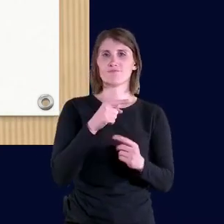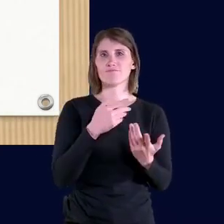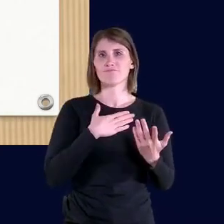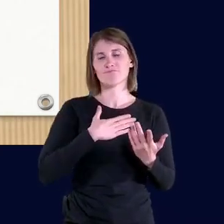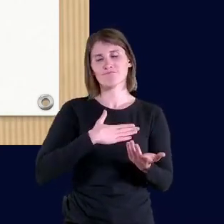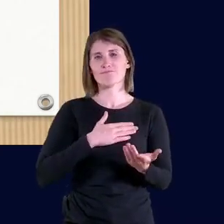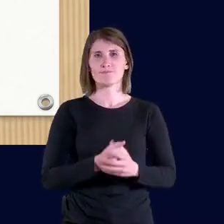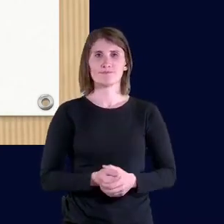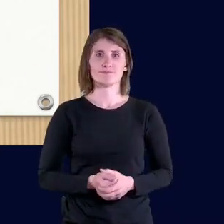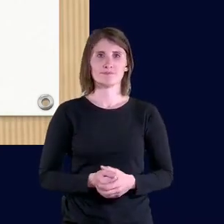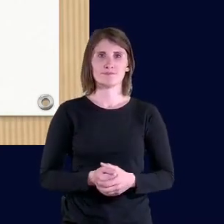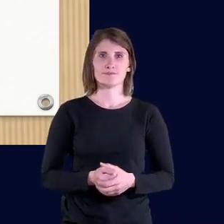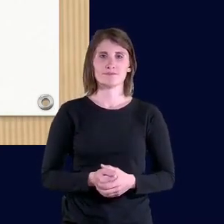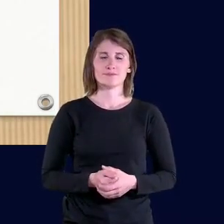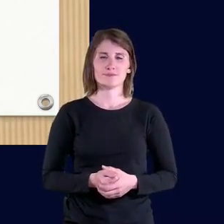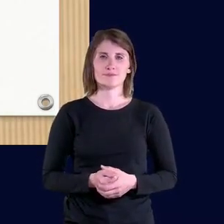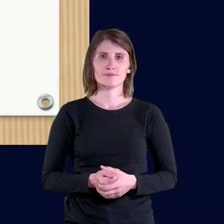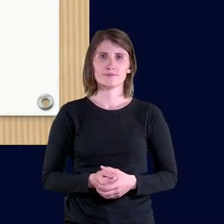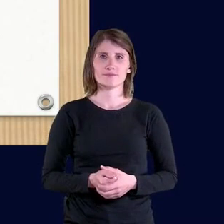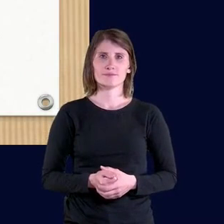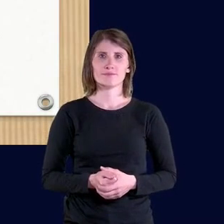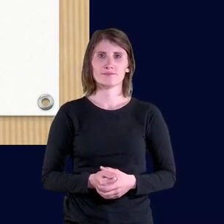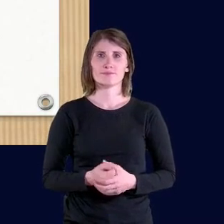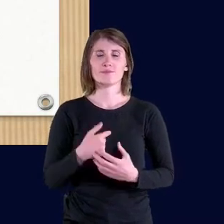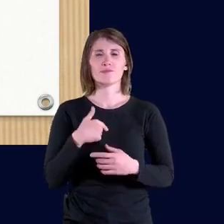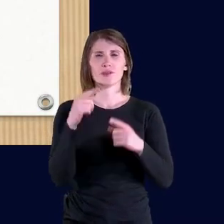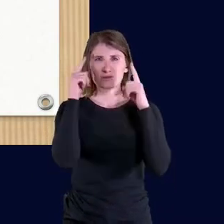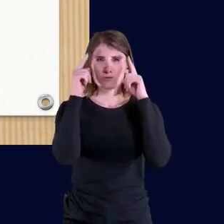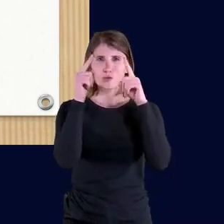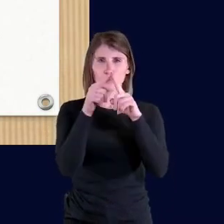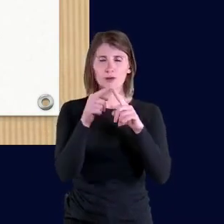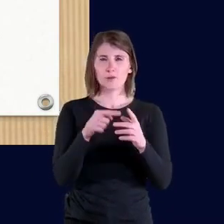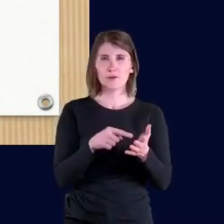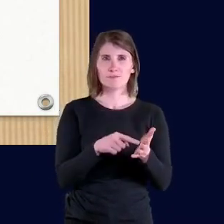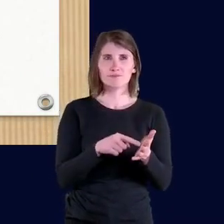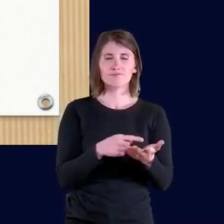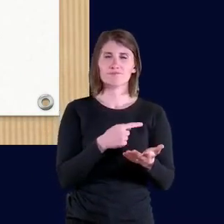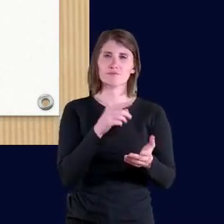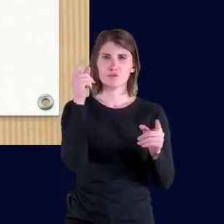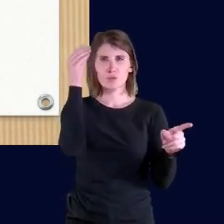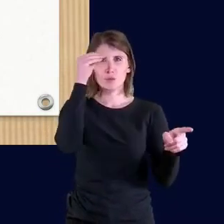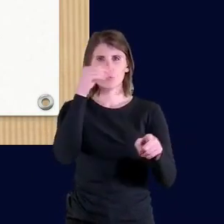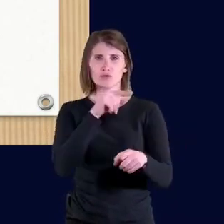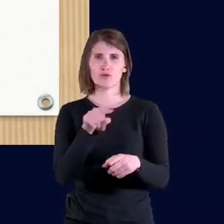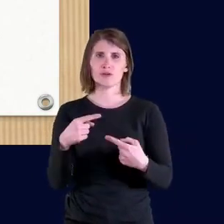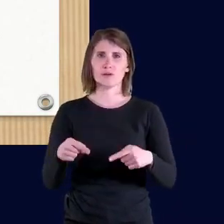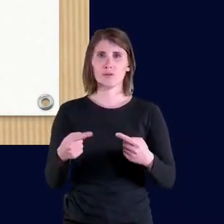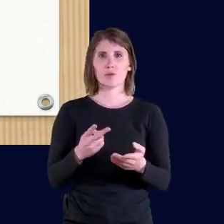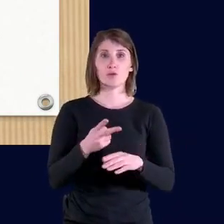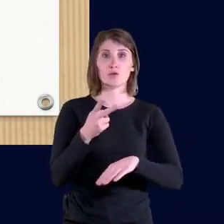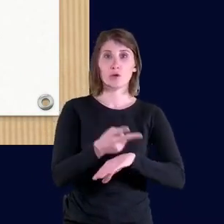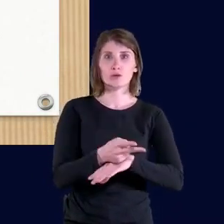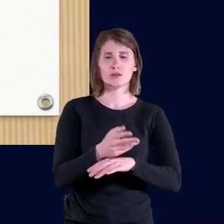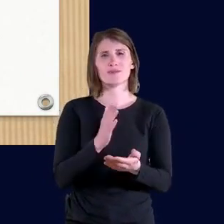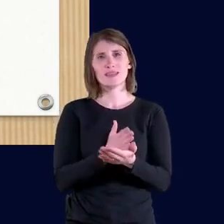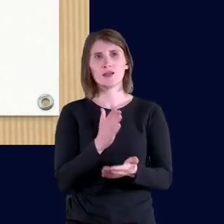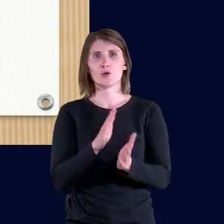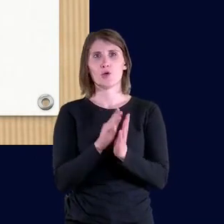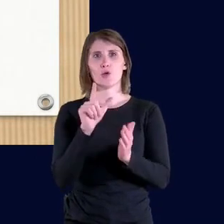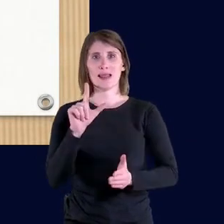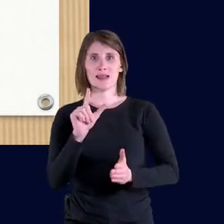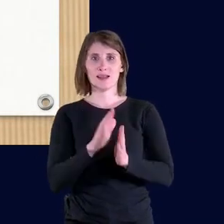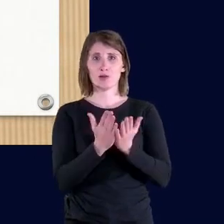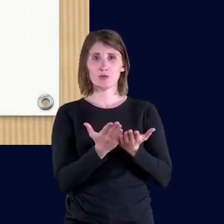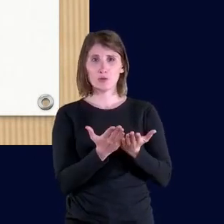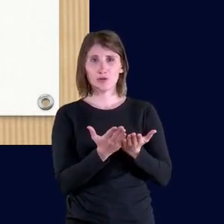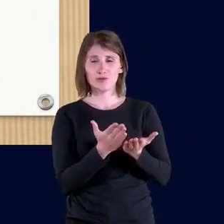przydatne skupiłam się też przede wszystkim tutaj na tym aby uczniowie nie mieć dostępu do stricte lektur szkolnych